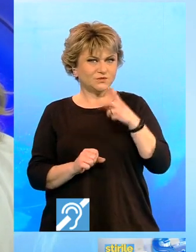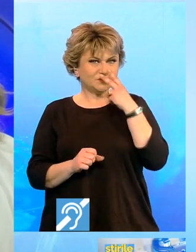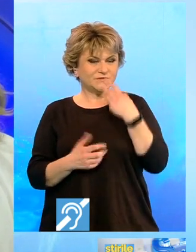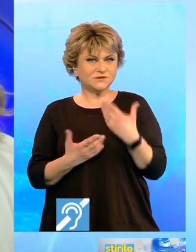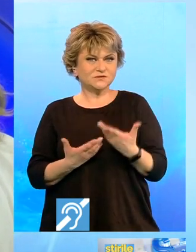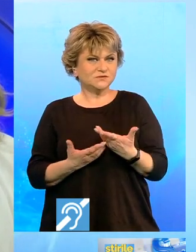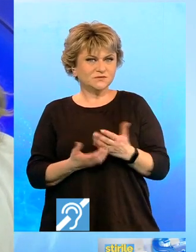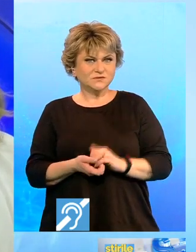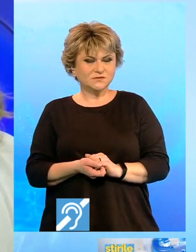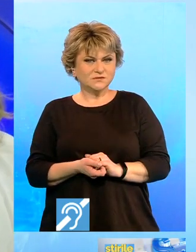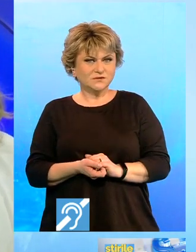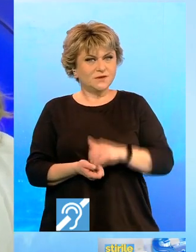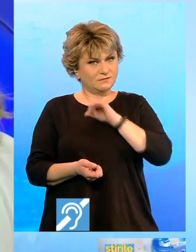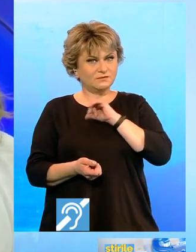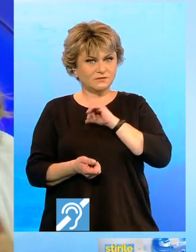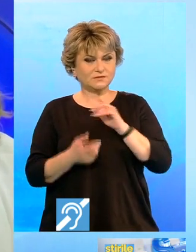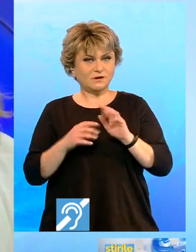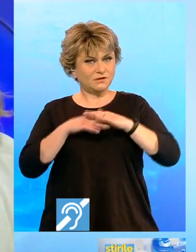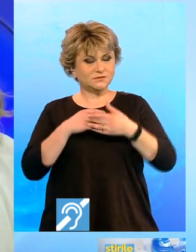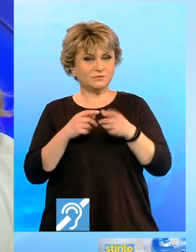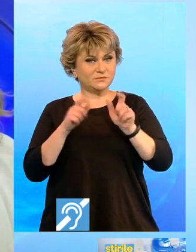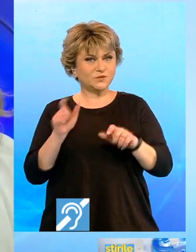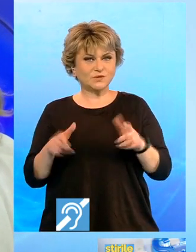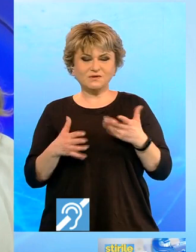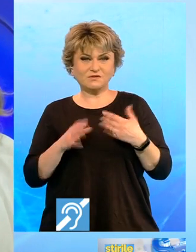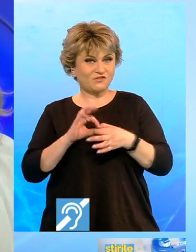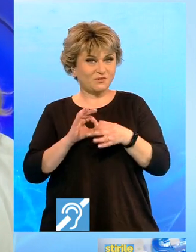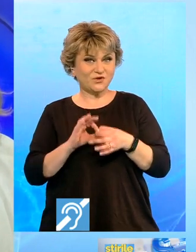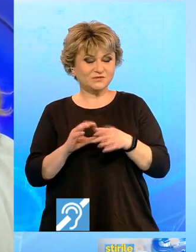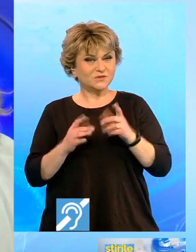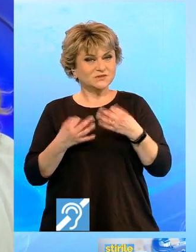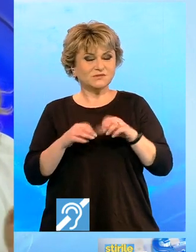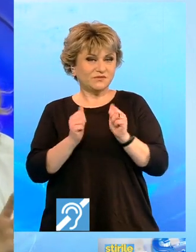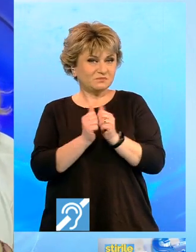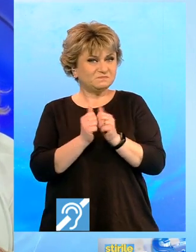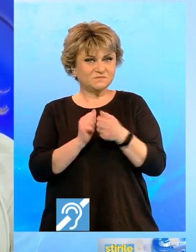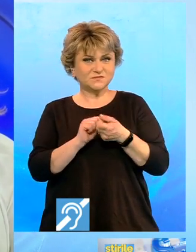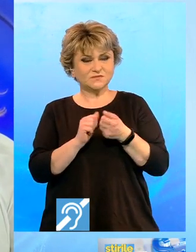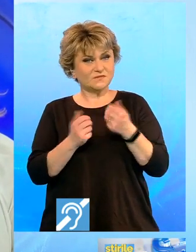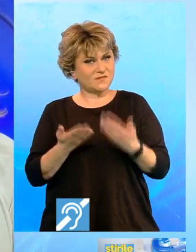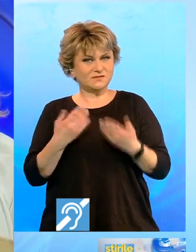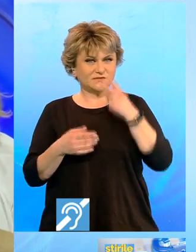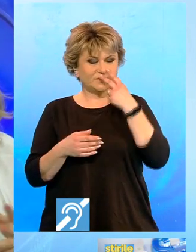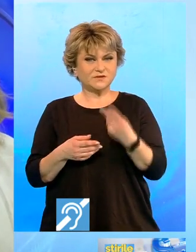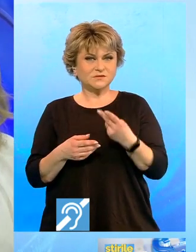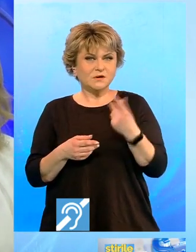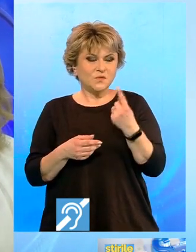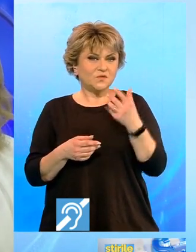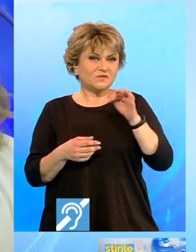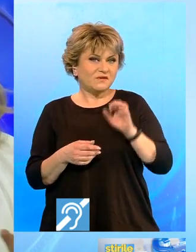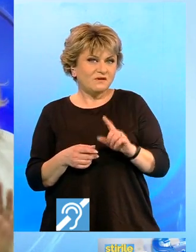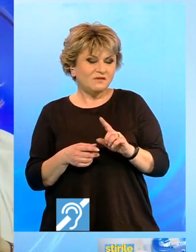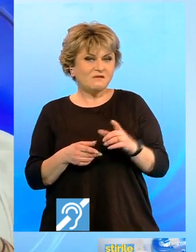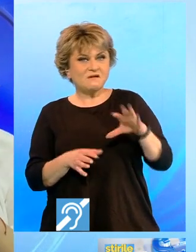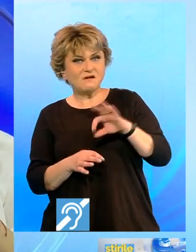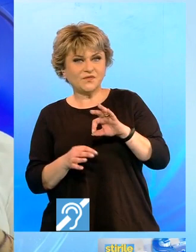privind interesele alături de persoană cu care colaborează, poate fi și partenerul de viață. Balanțele văd într-un fel, iar cealaltă